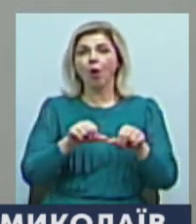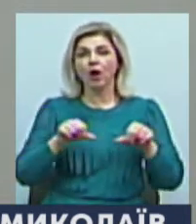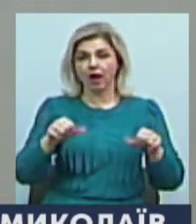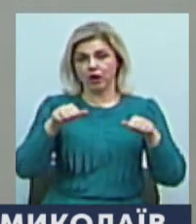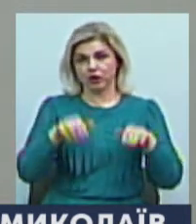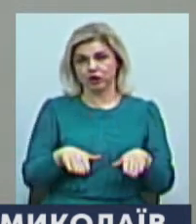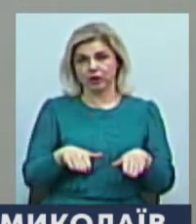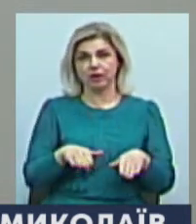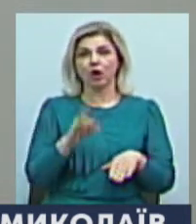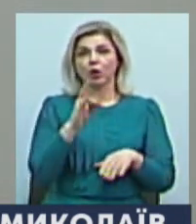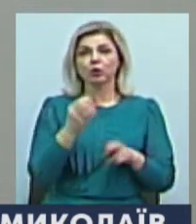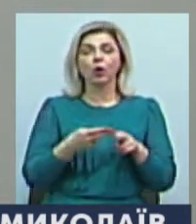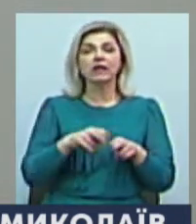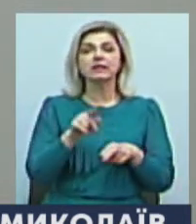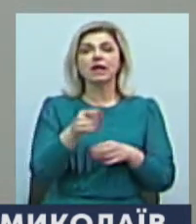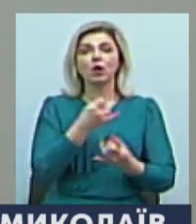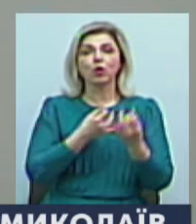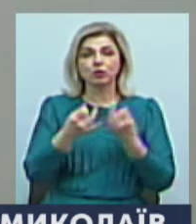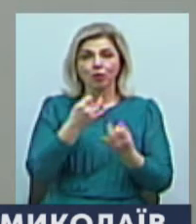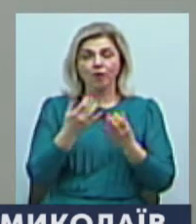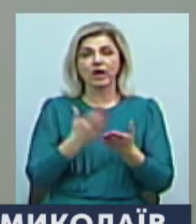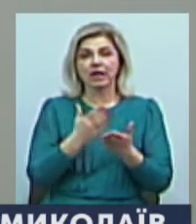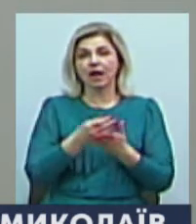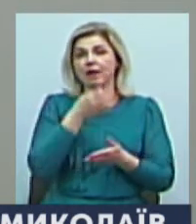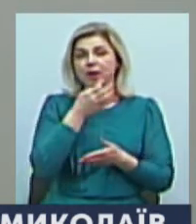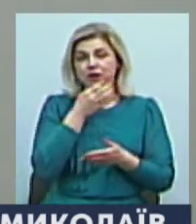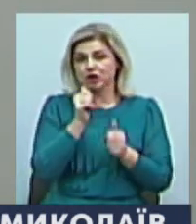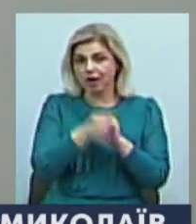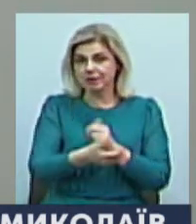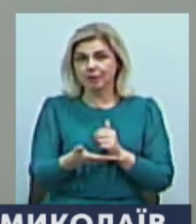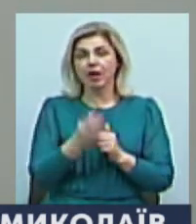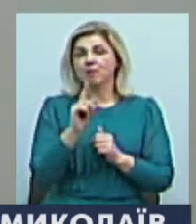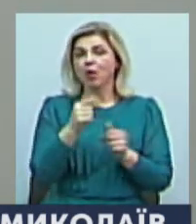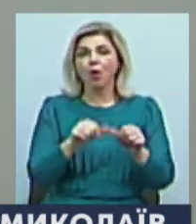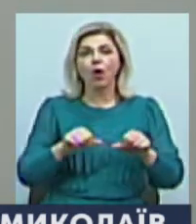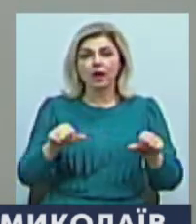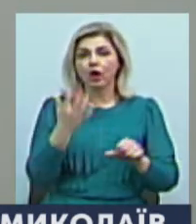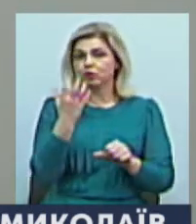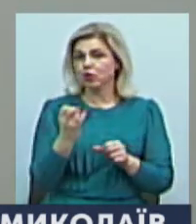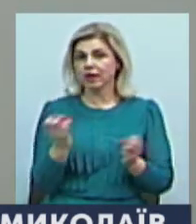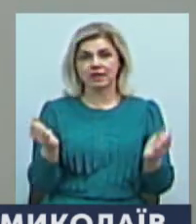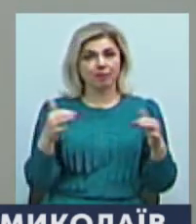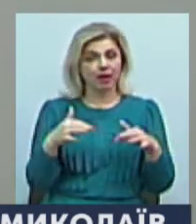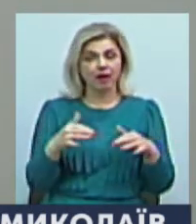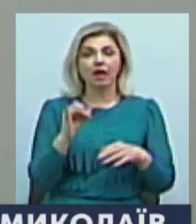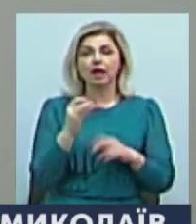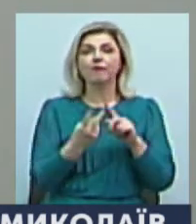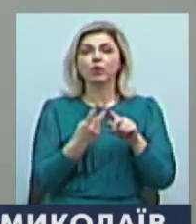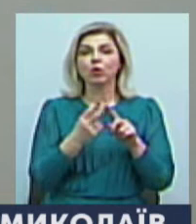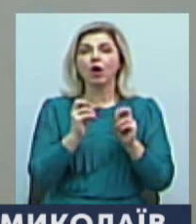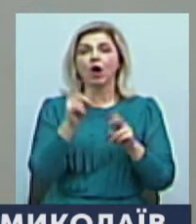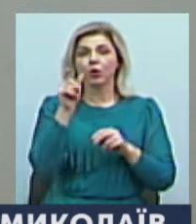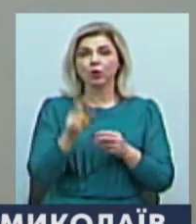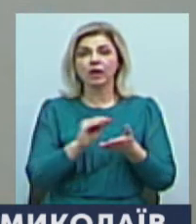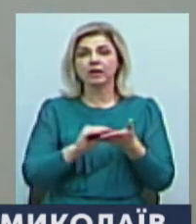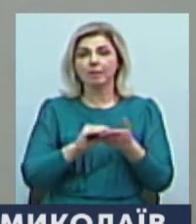рішення. Ну, наразі ці розмови всі є причасними, оскільки, по-перше, колегія ще не збиралась. По-друге, як людина написала